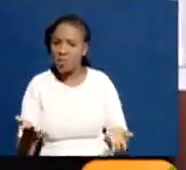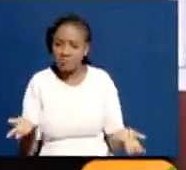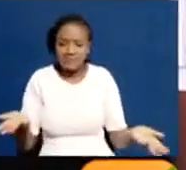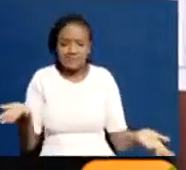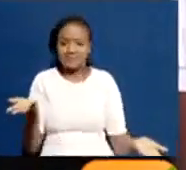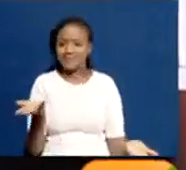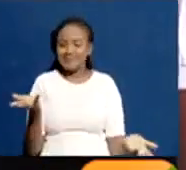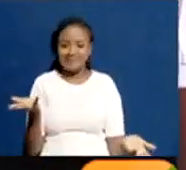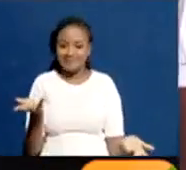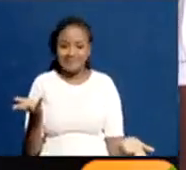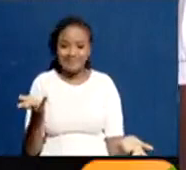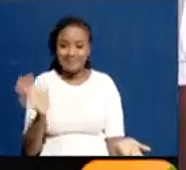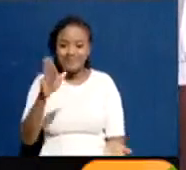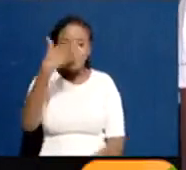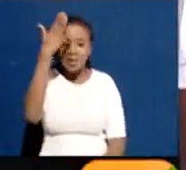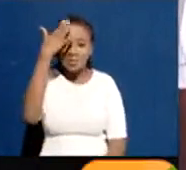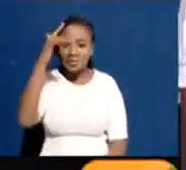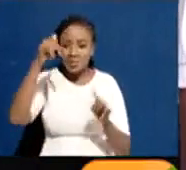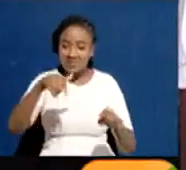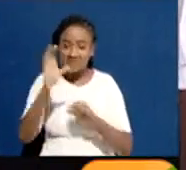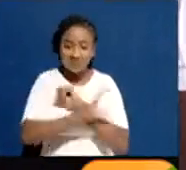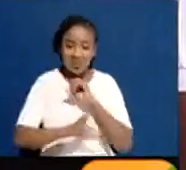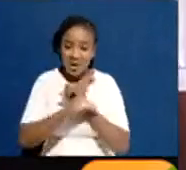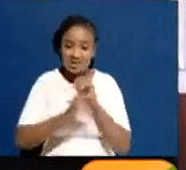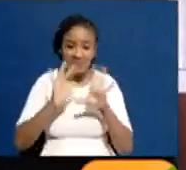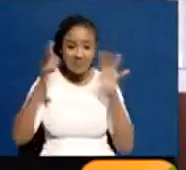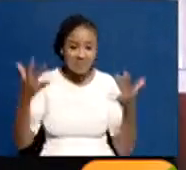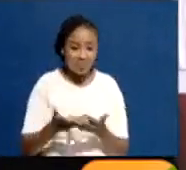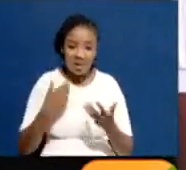Sasa unajua hii dunia iko na utapeli mingi sana.